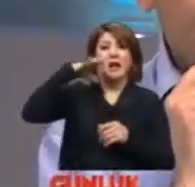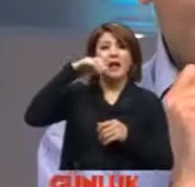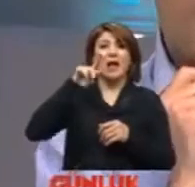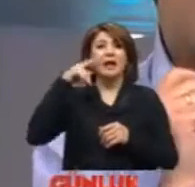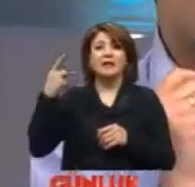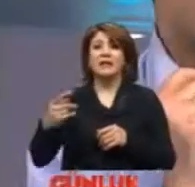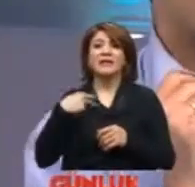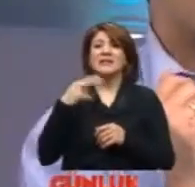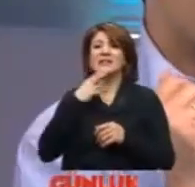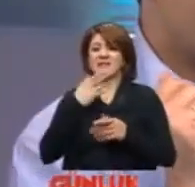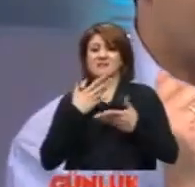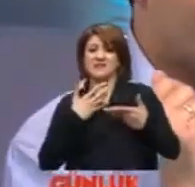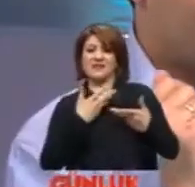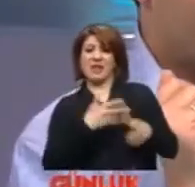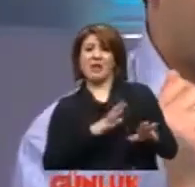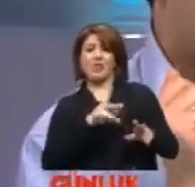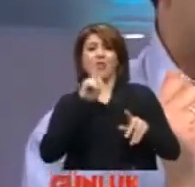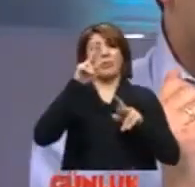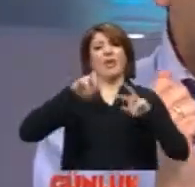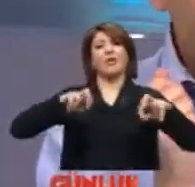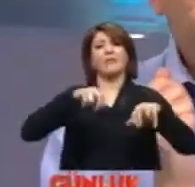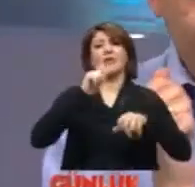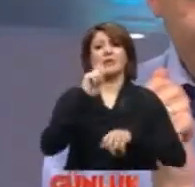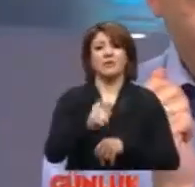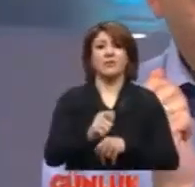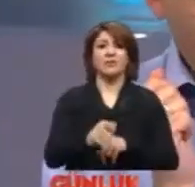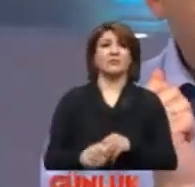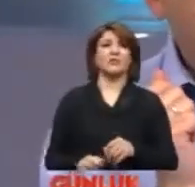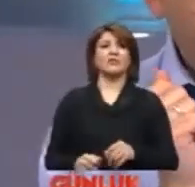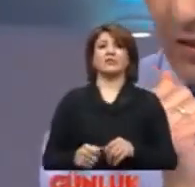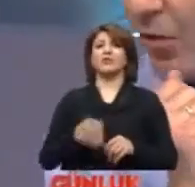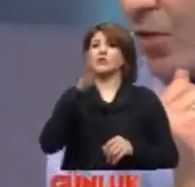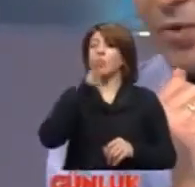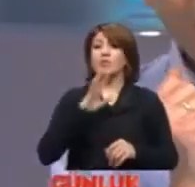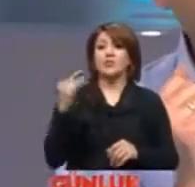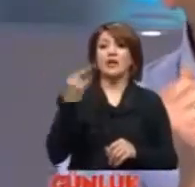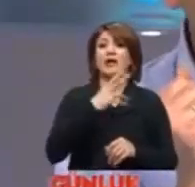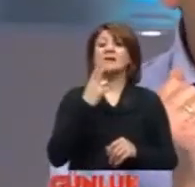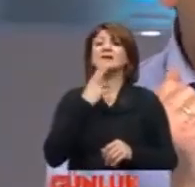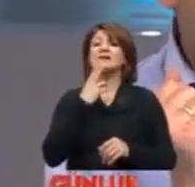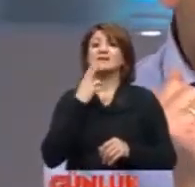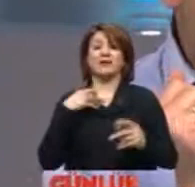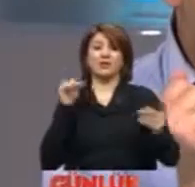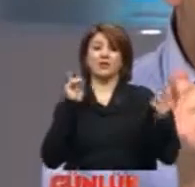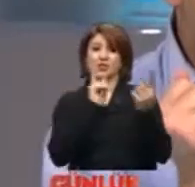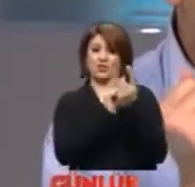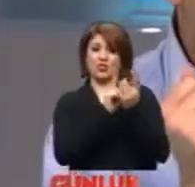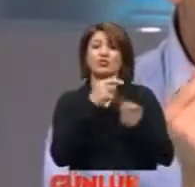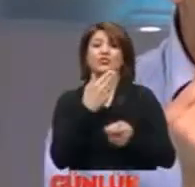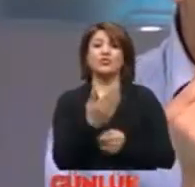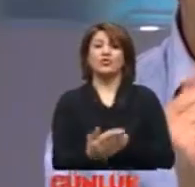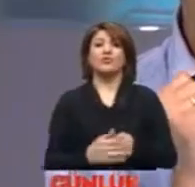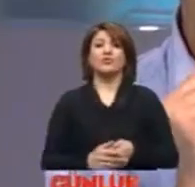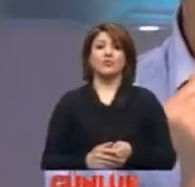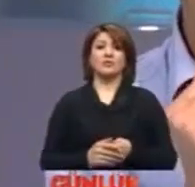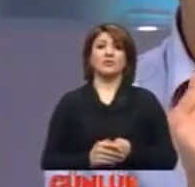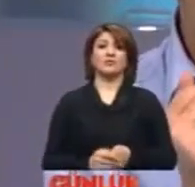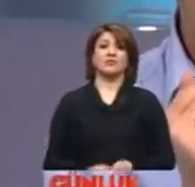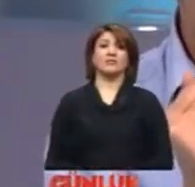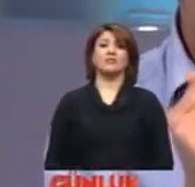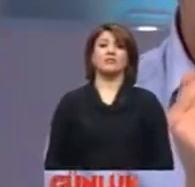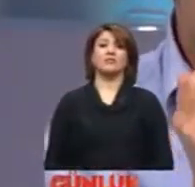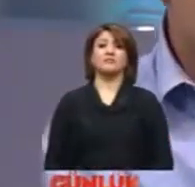kadınların sevmediğine dair bir araştırma yapmışlar. Hı. 400 tane kadınla görüşmüşler. Hı. Şöyle